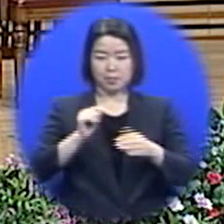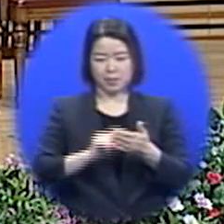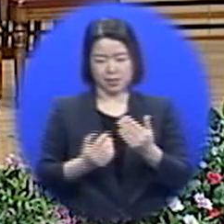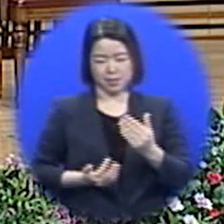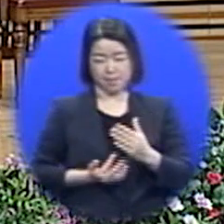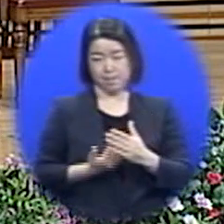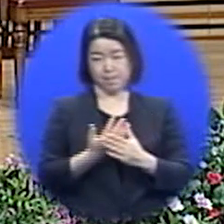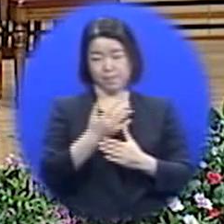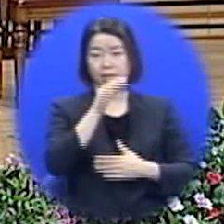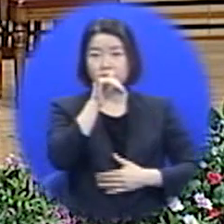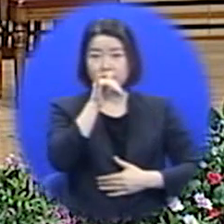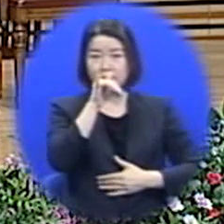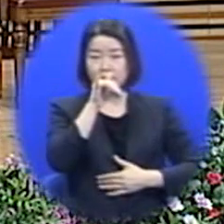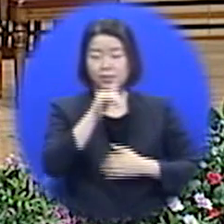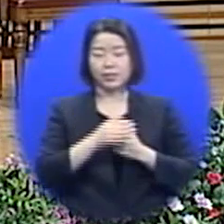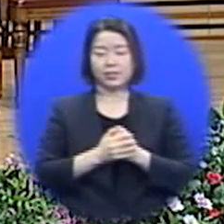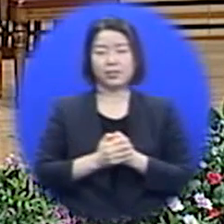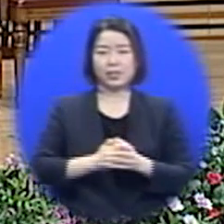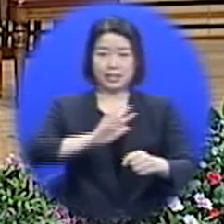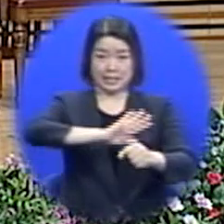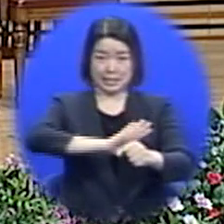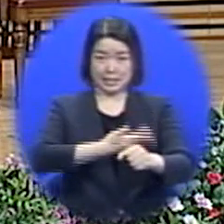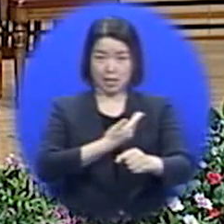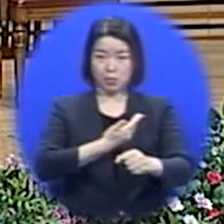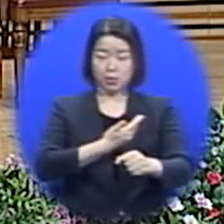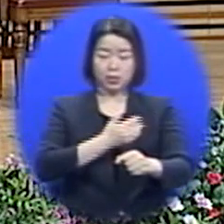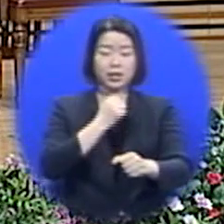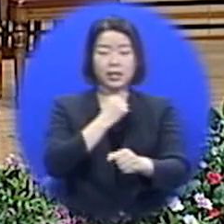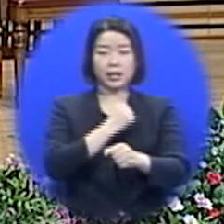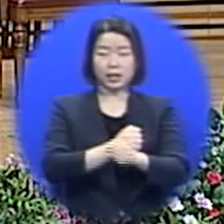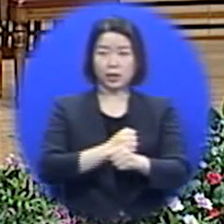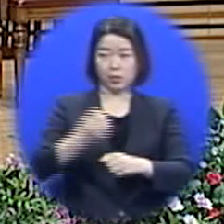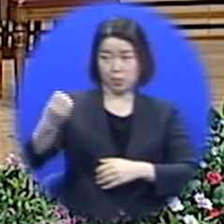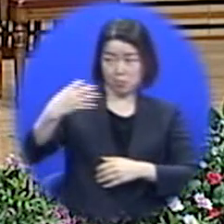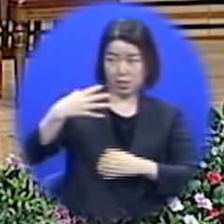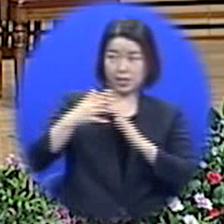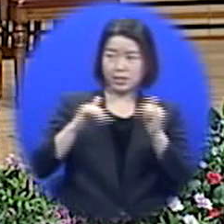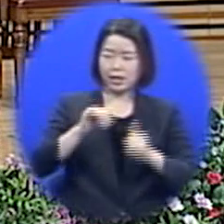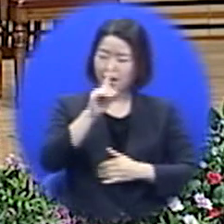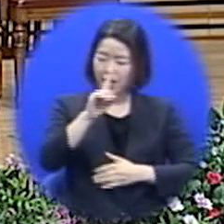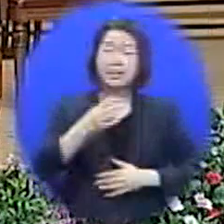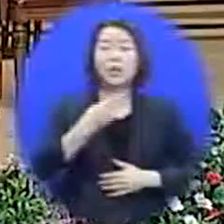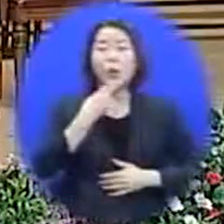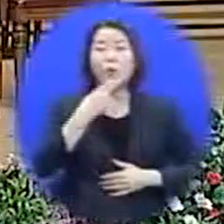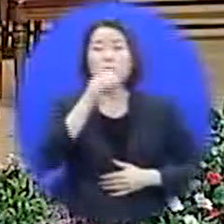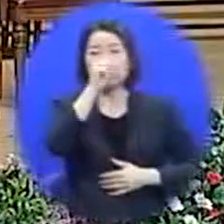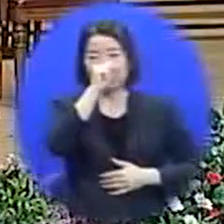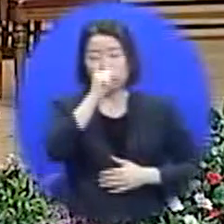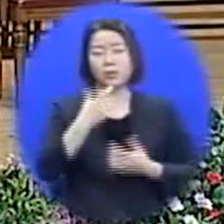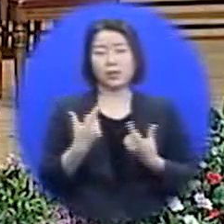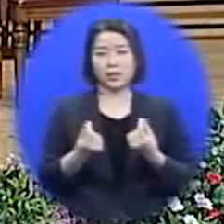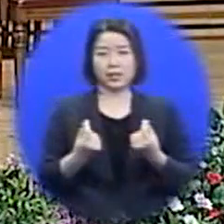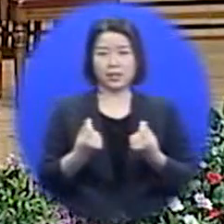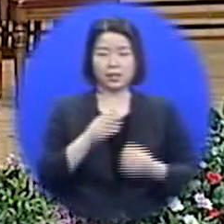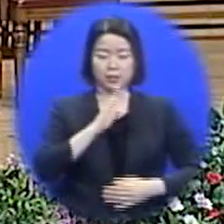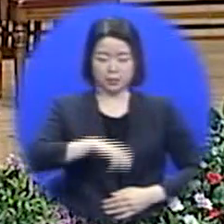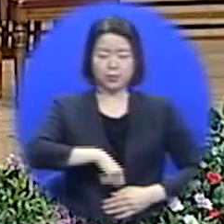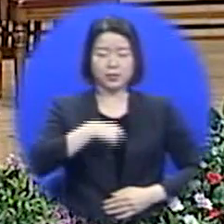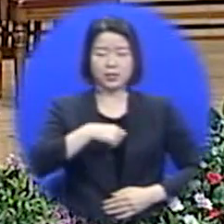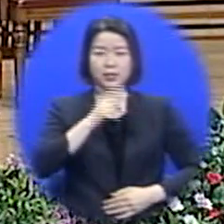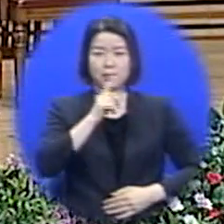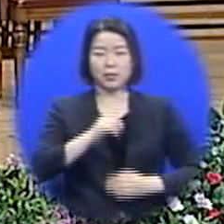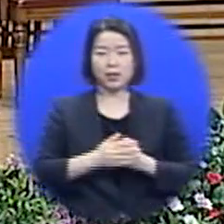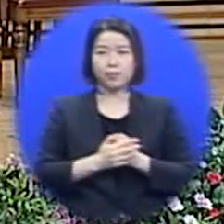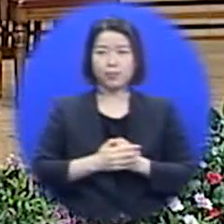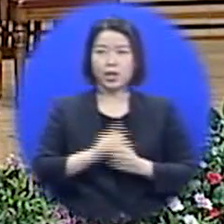올라옵니다. 잘못했다는 말 하는 사람 한 사람도 없었으면 좋겠어요. 솔직히 정말 아무도 저에게